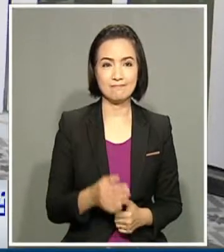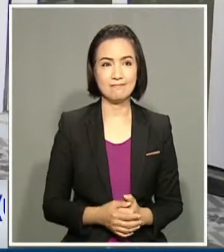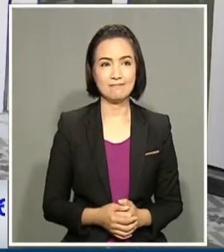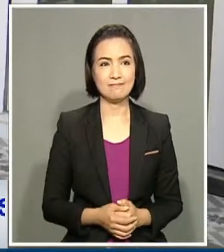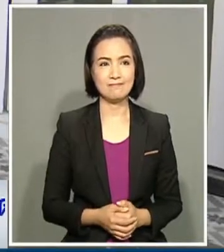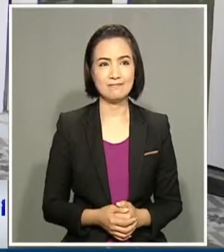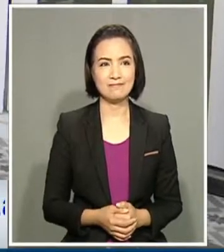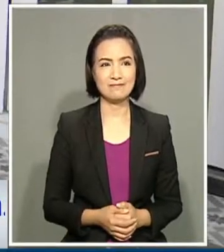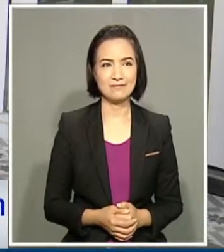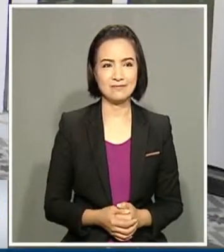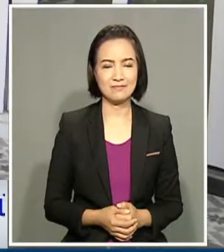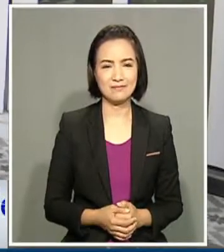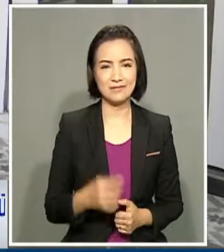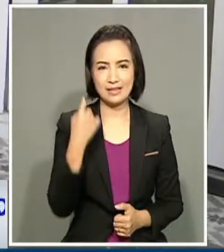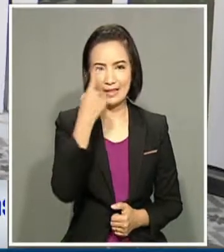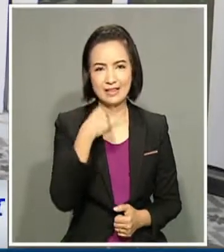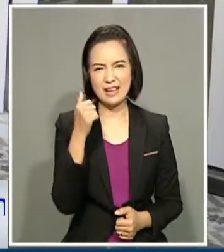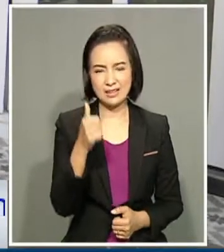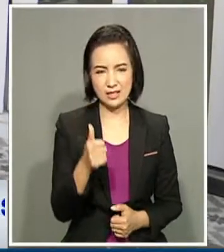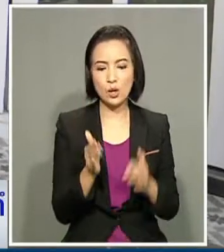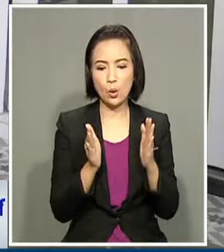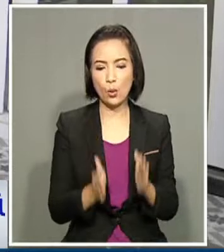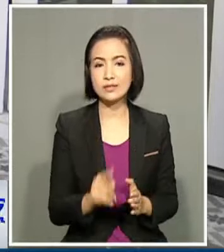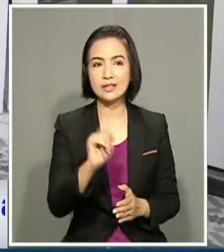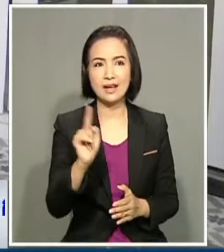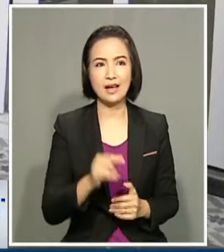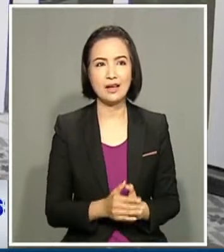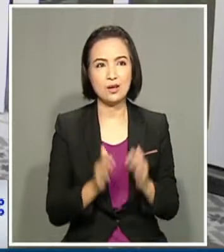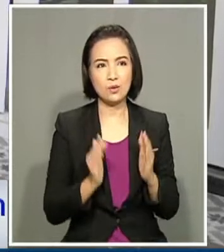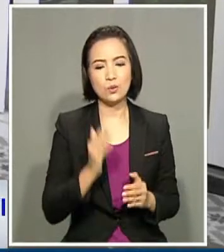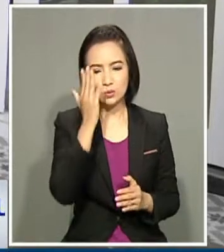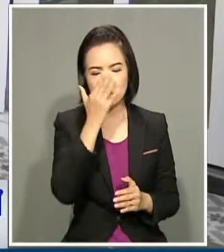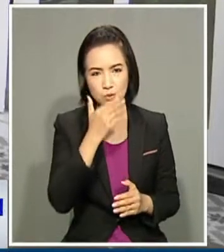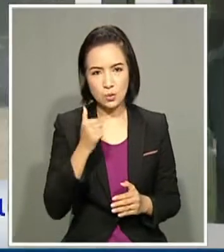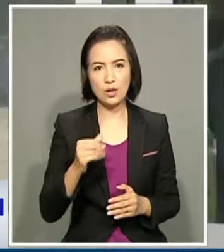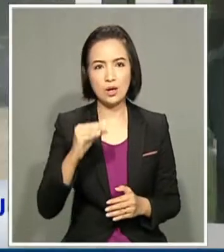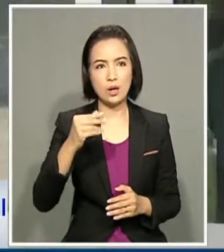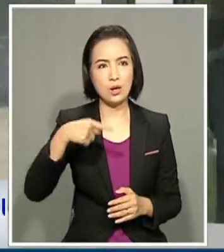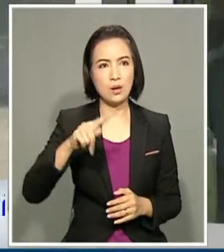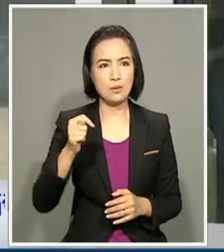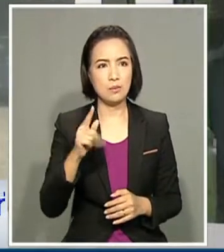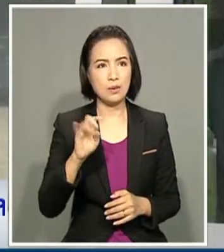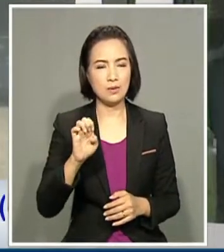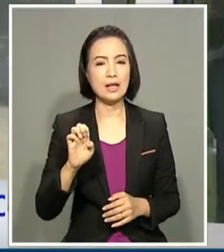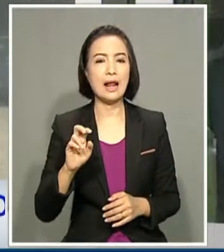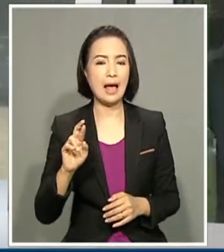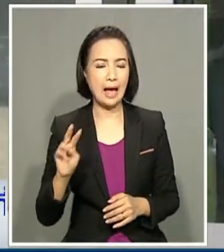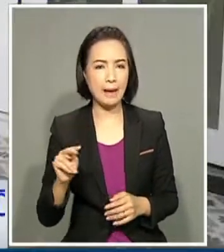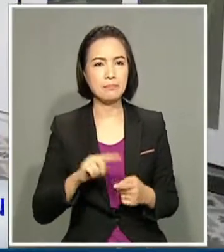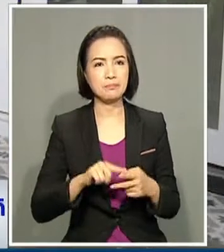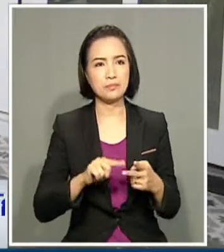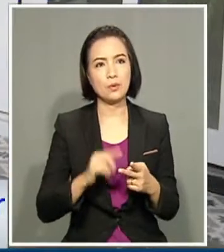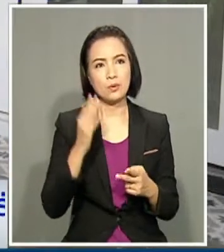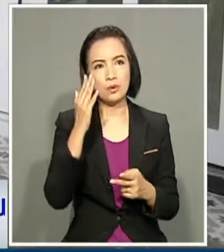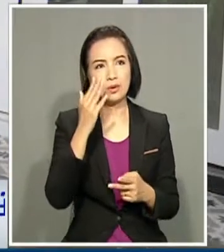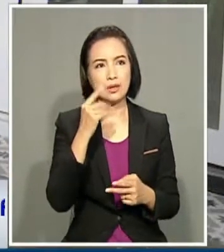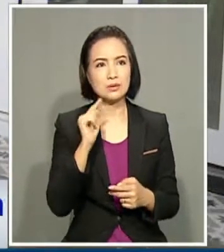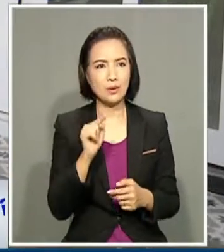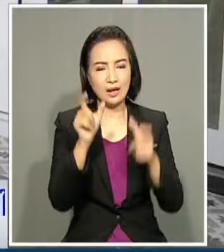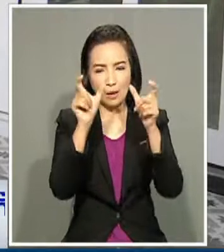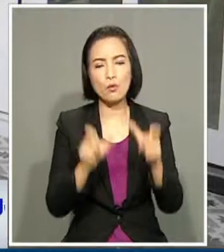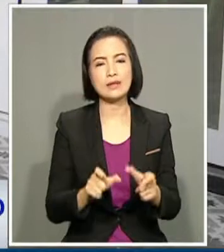หน้าตาดีจังเลยอ่ะเป็นคนที่ไหนอะครับ คนสวยโพธารามคนงามบ้านโป่งองค์มังกรวัดขนอนหนังใหญ ่ไอ้นี่มันคำขวัญ